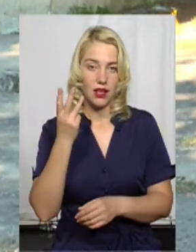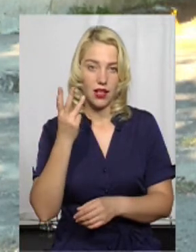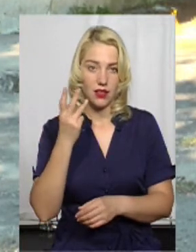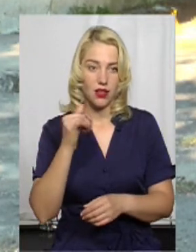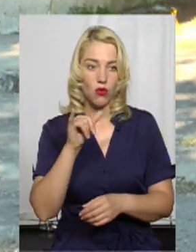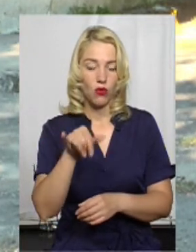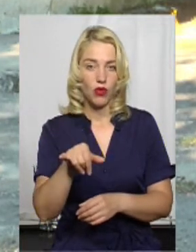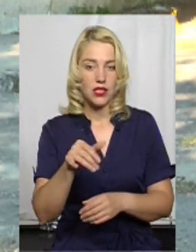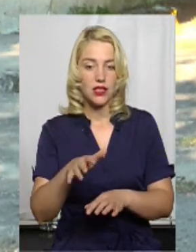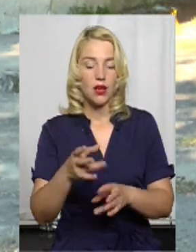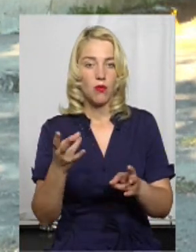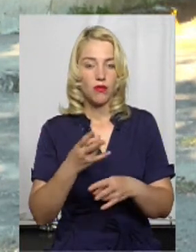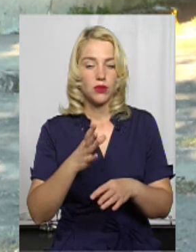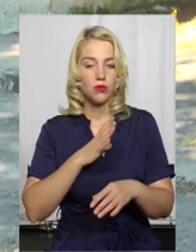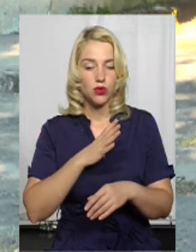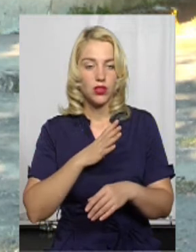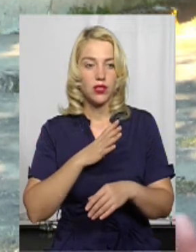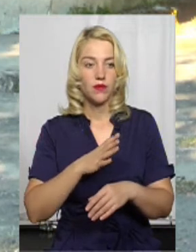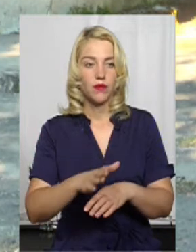вас повинен бути